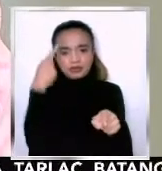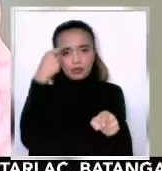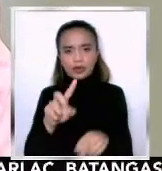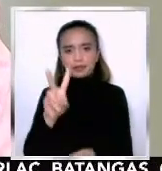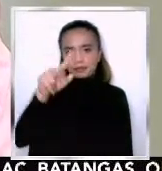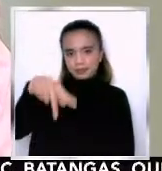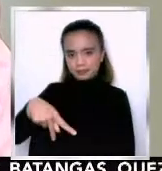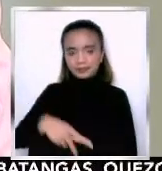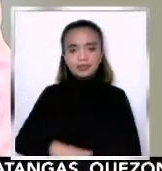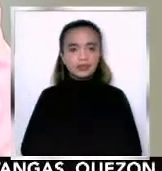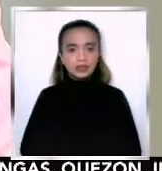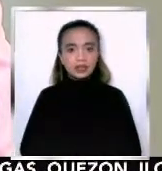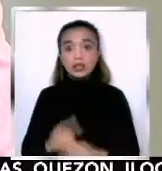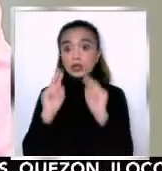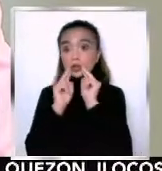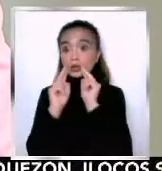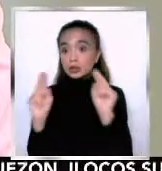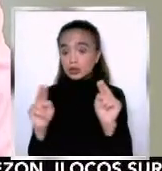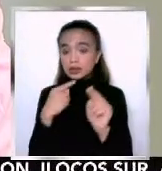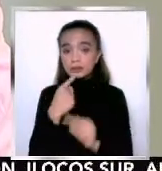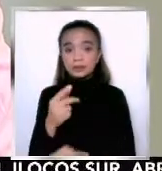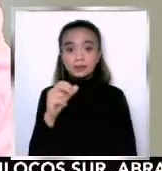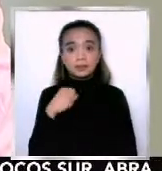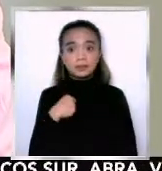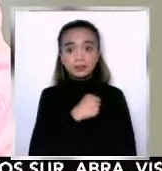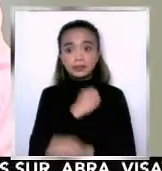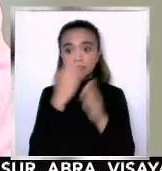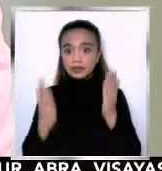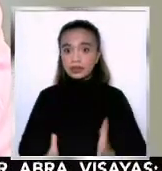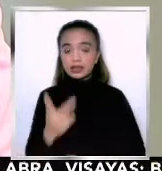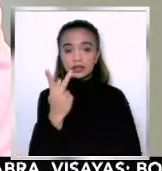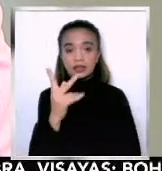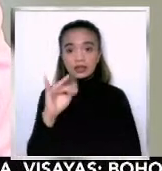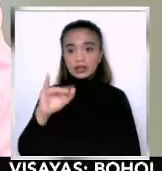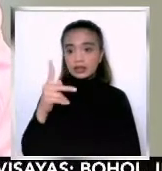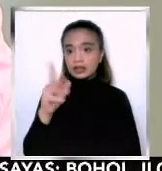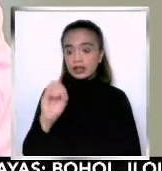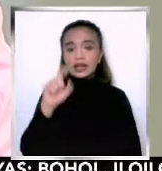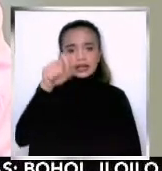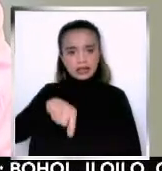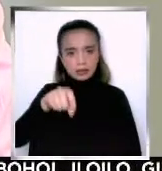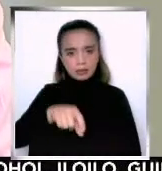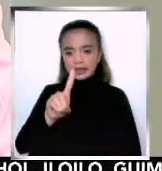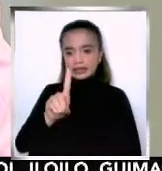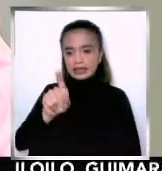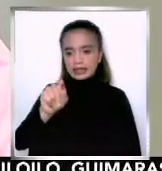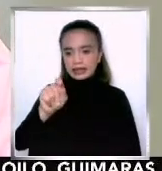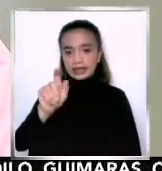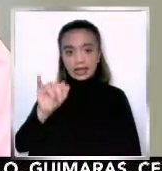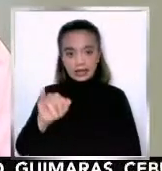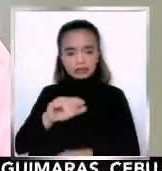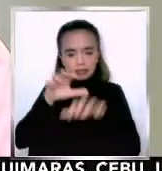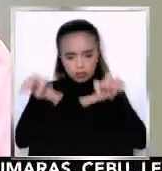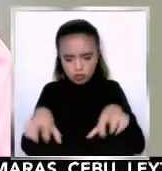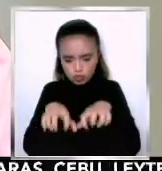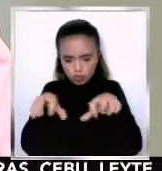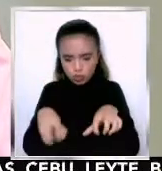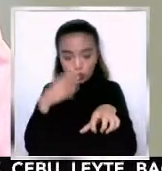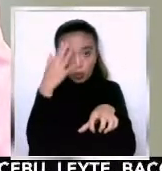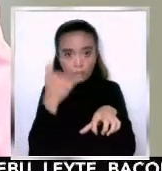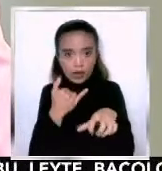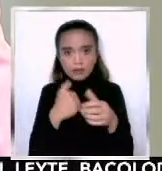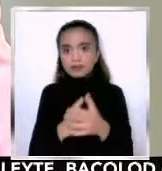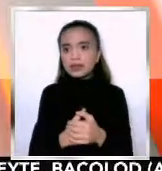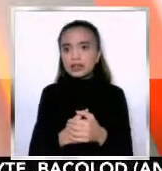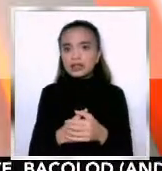release, sinabi ni Senador Kiko Pangilina na dapat kumilos na ang Department of Trade and Industry para mapigilan ang inaasahang pagtaas ng presyo